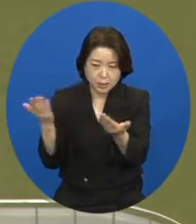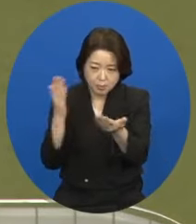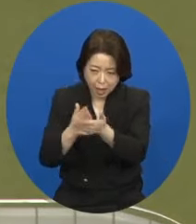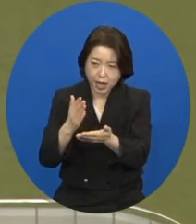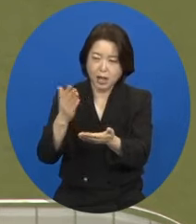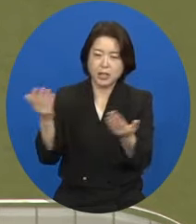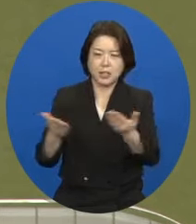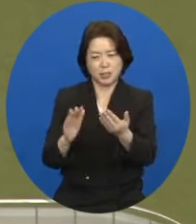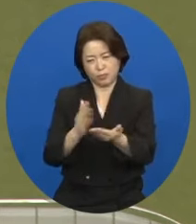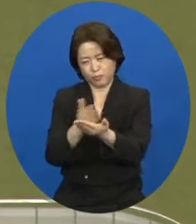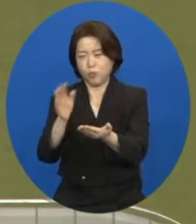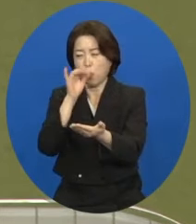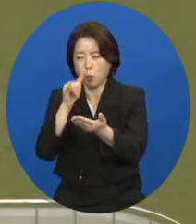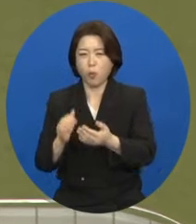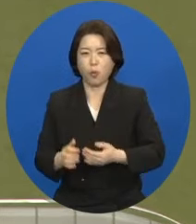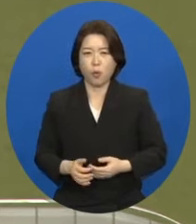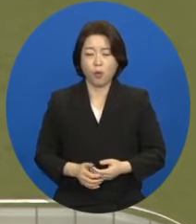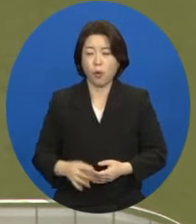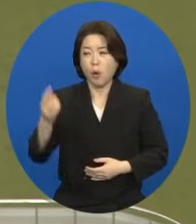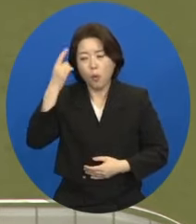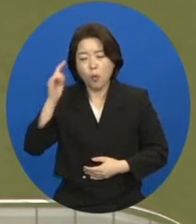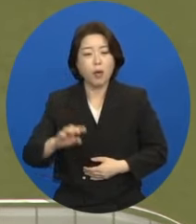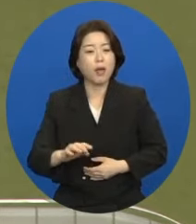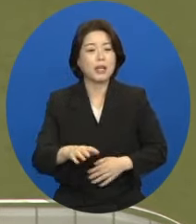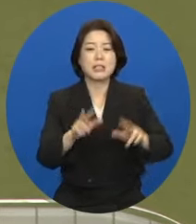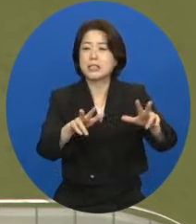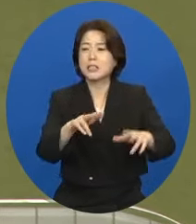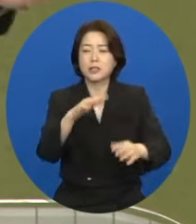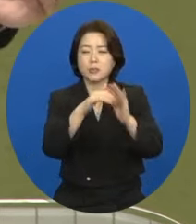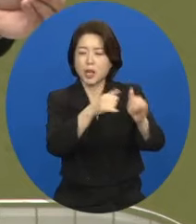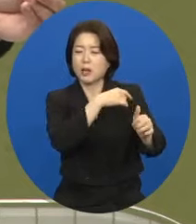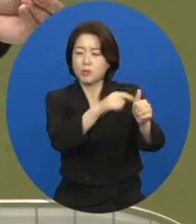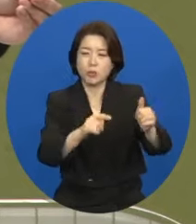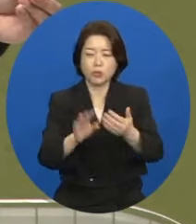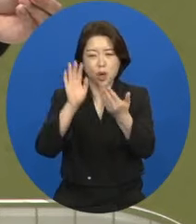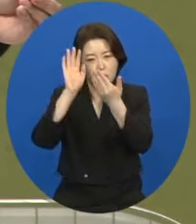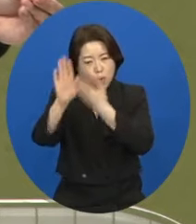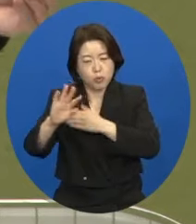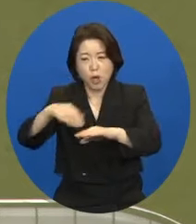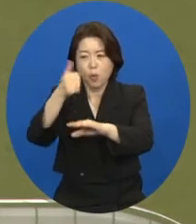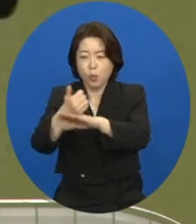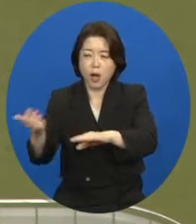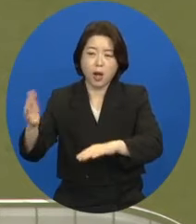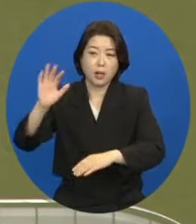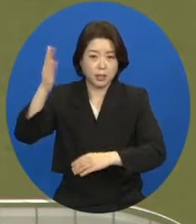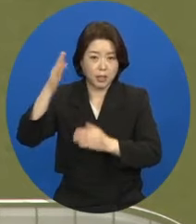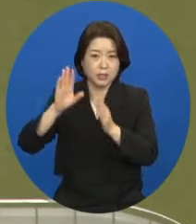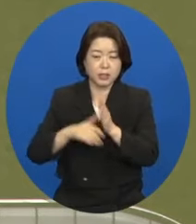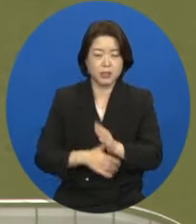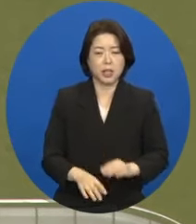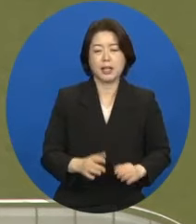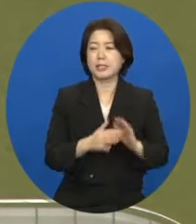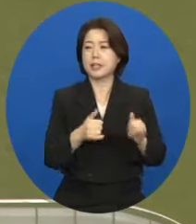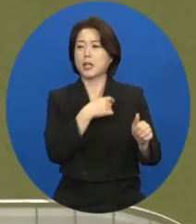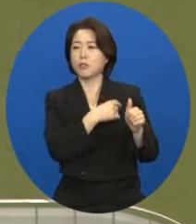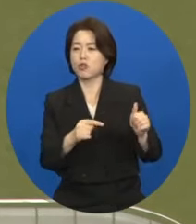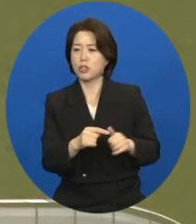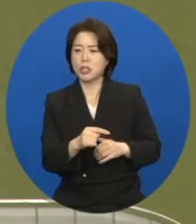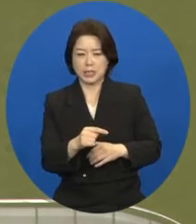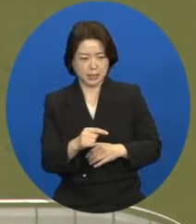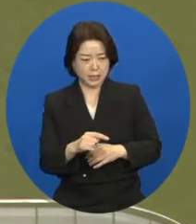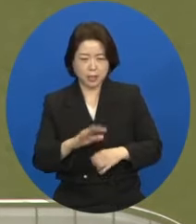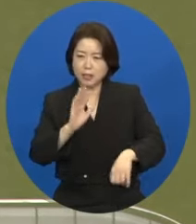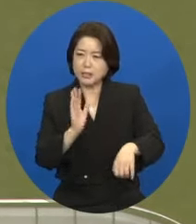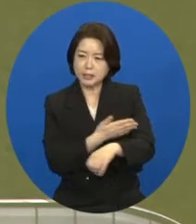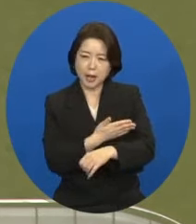근데 어찌하여 공공연히 사람을 죽여서 나중에 왕이 되어서 백성을 죽이는 왕이다 이런 오점을 남기려 하십니까? 그런